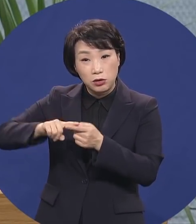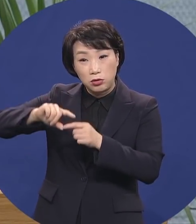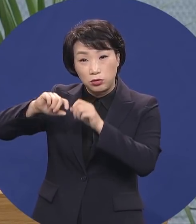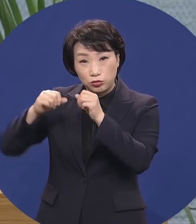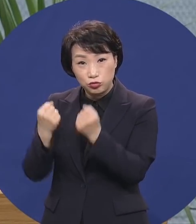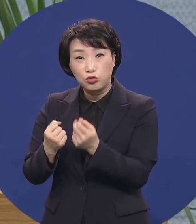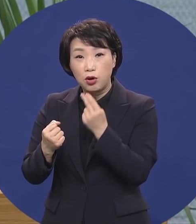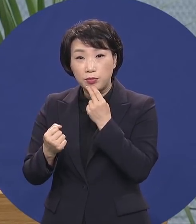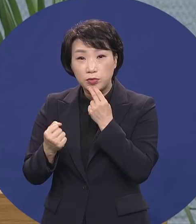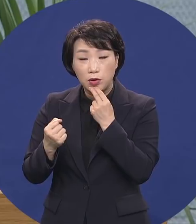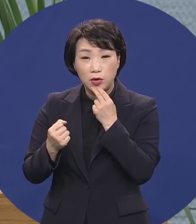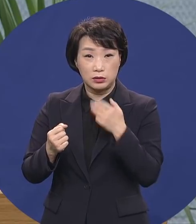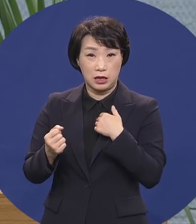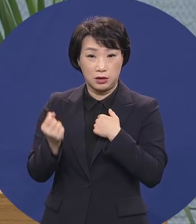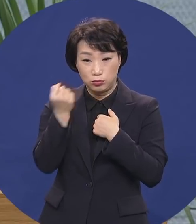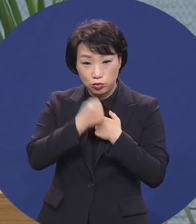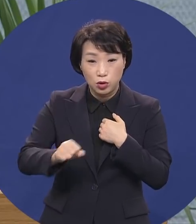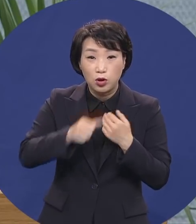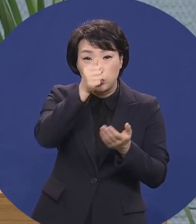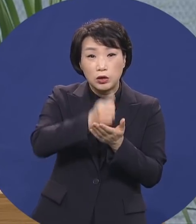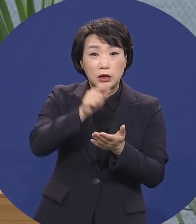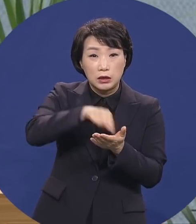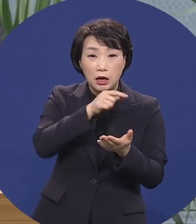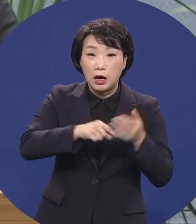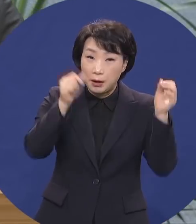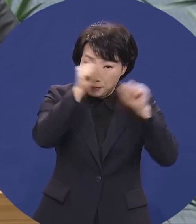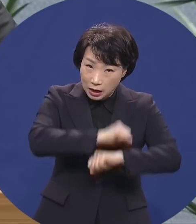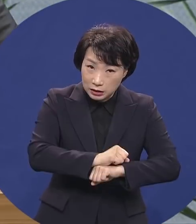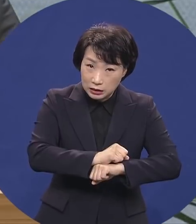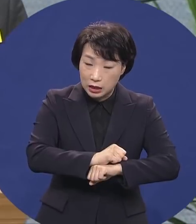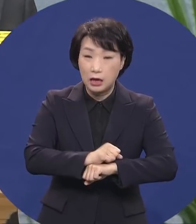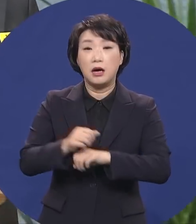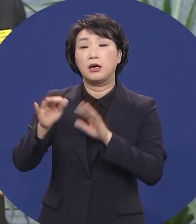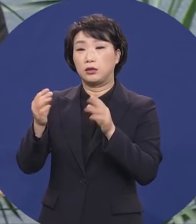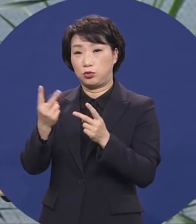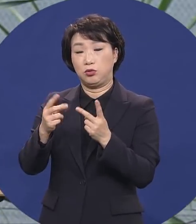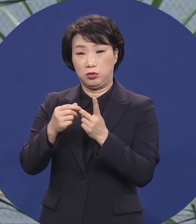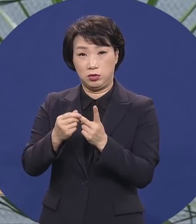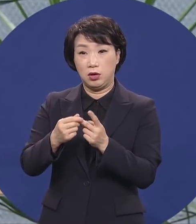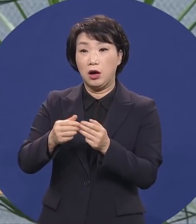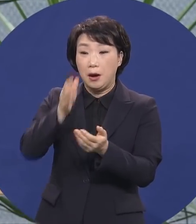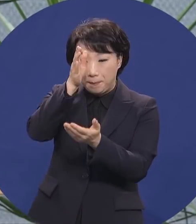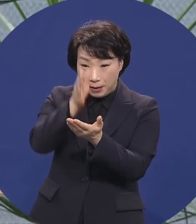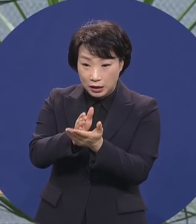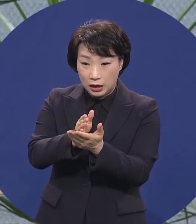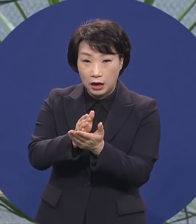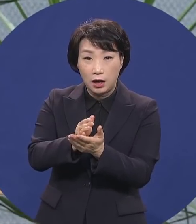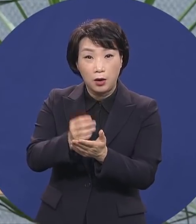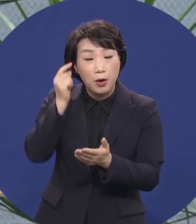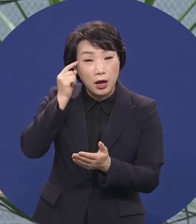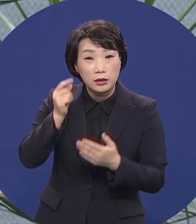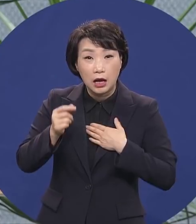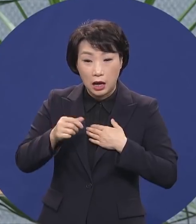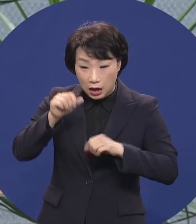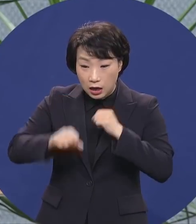불순종하면 죄값으로 망한다. 이거 하지 말라 하면 그 죄값으로